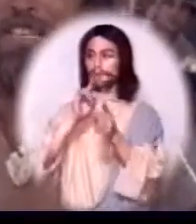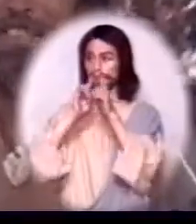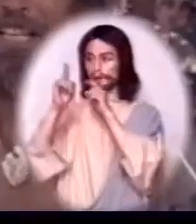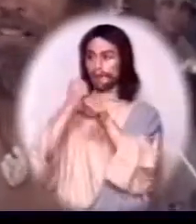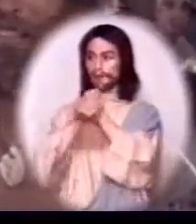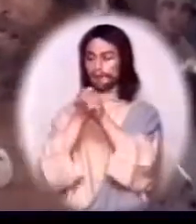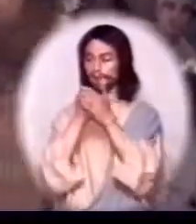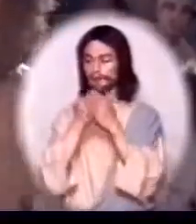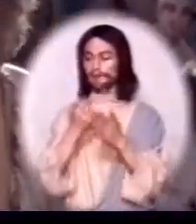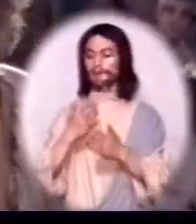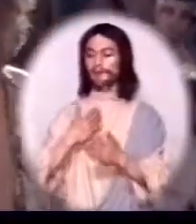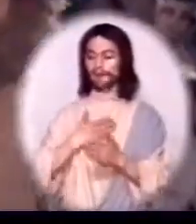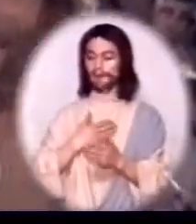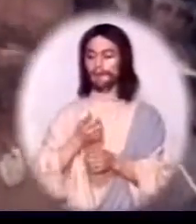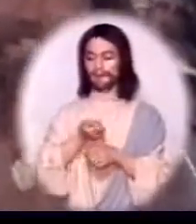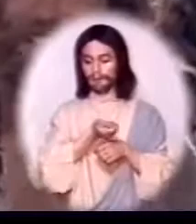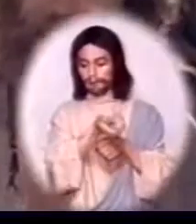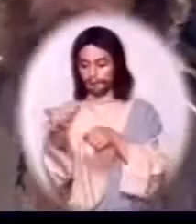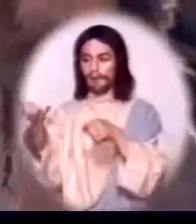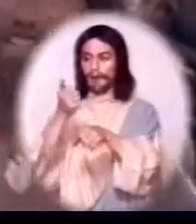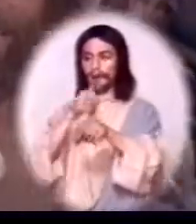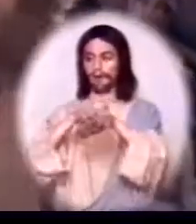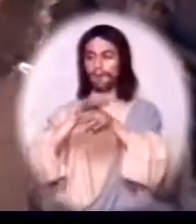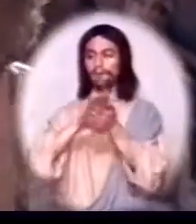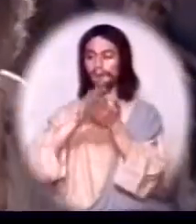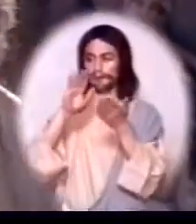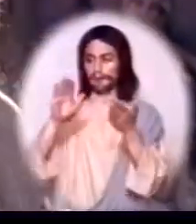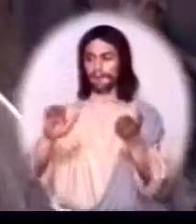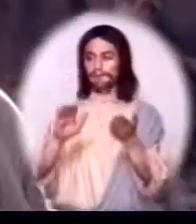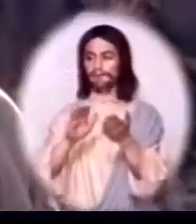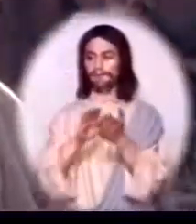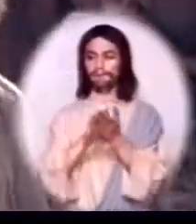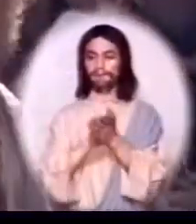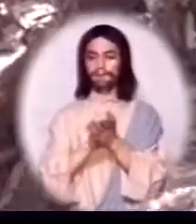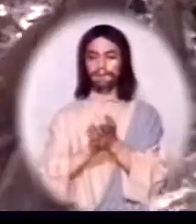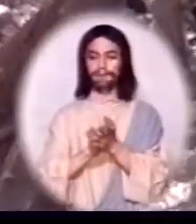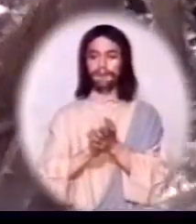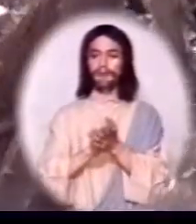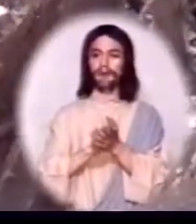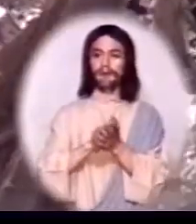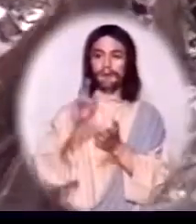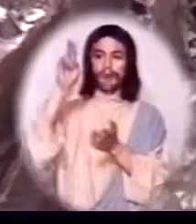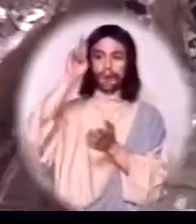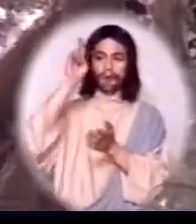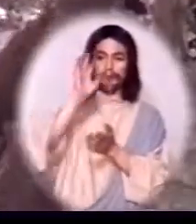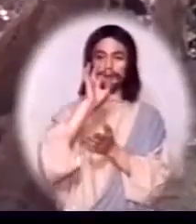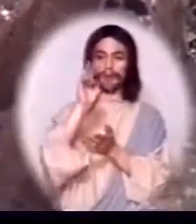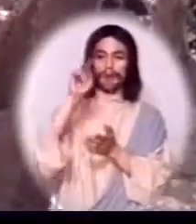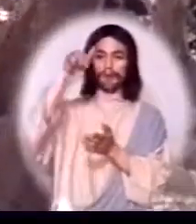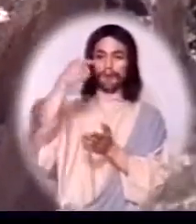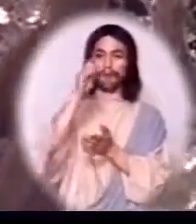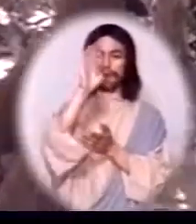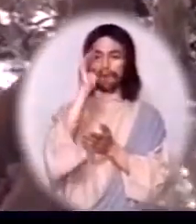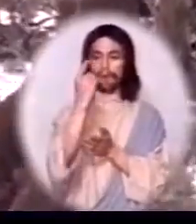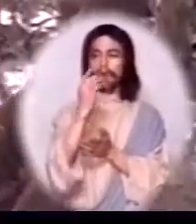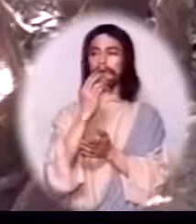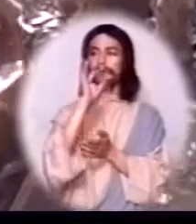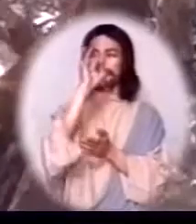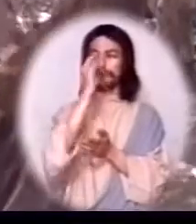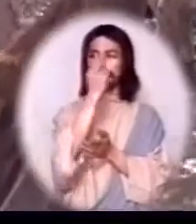그러나 그렇게 말씀하시니 그물을 내리도록 하겠습니다. 야고보! 요한!